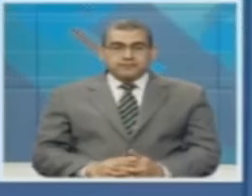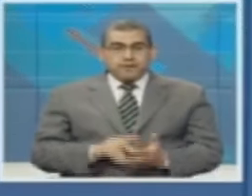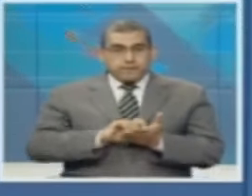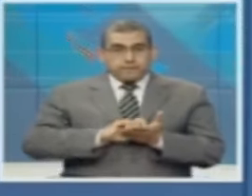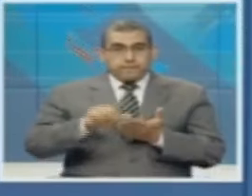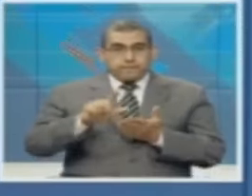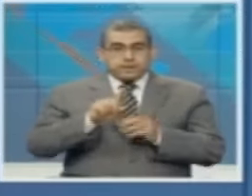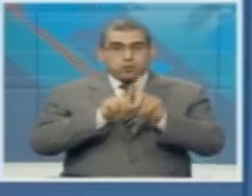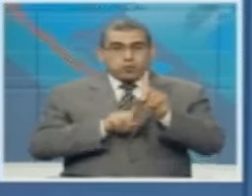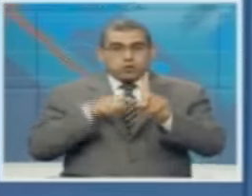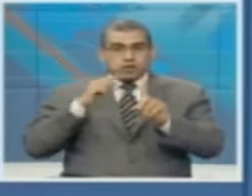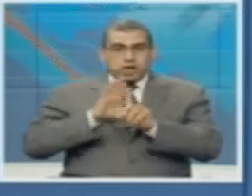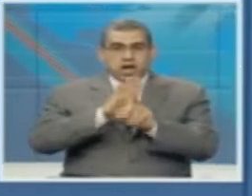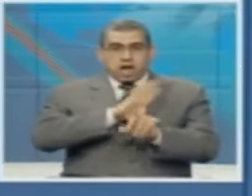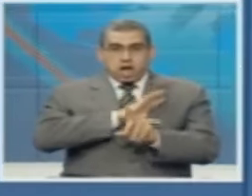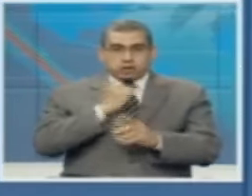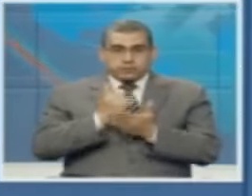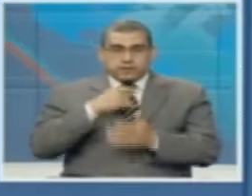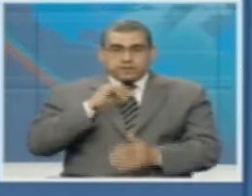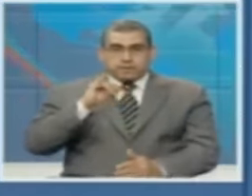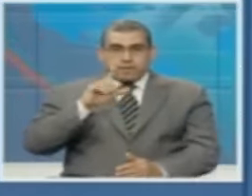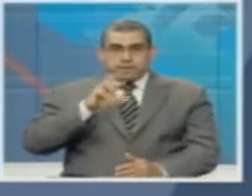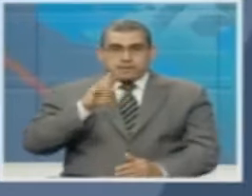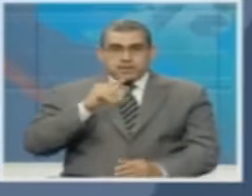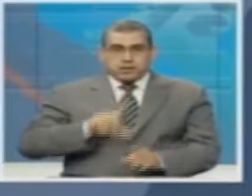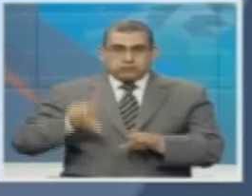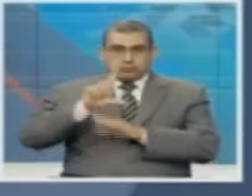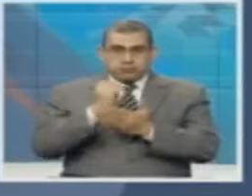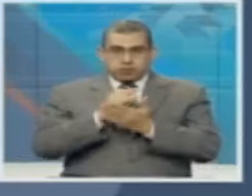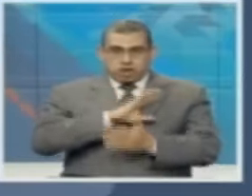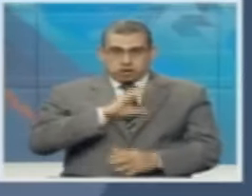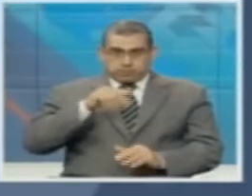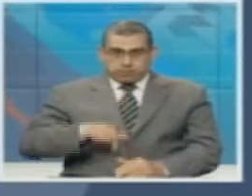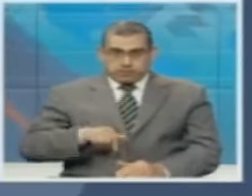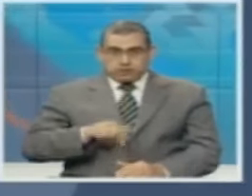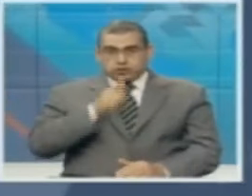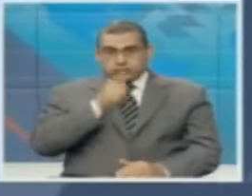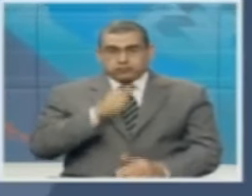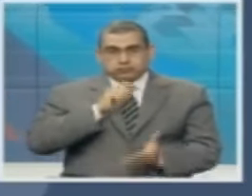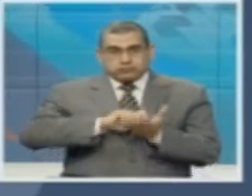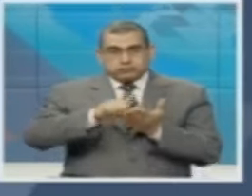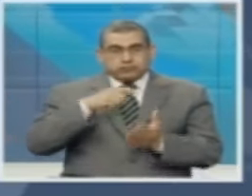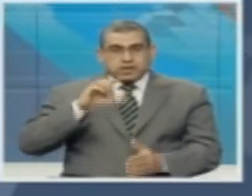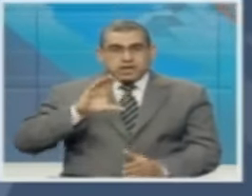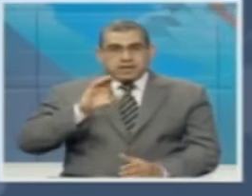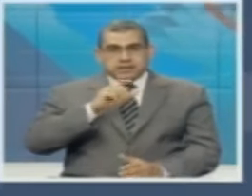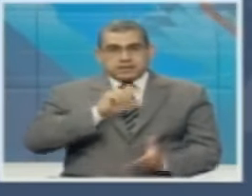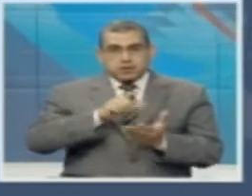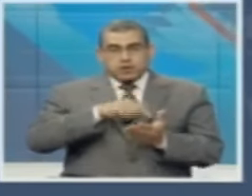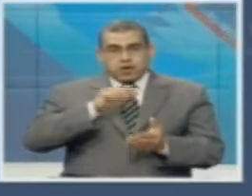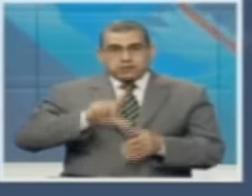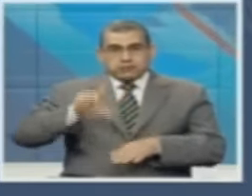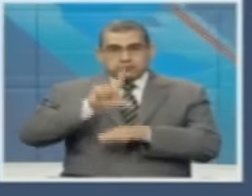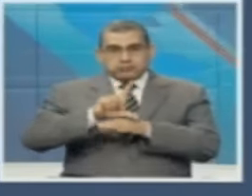كذلك بعث الفريق أول محمد زكي القائد العام للقوات المسلحة وزير الدفاع والإنتاج الحربي برقية تهنئة للرئيس السيسي